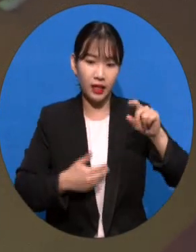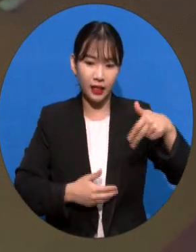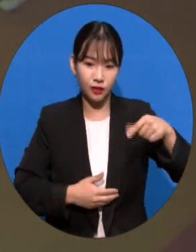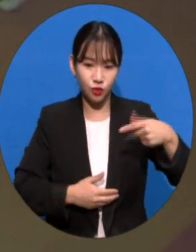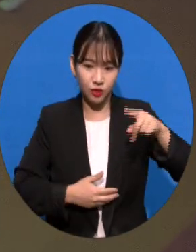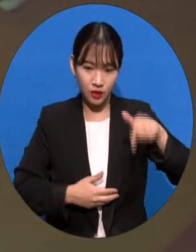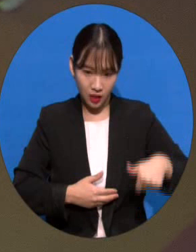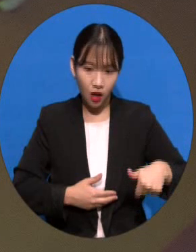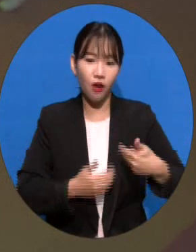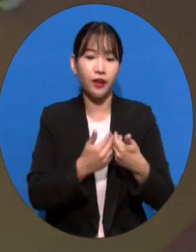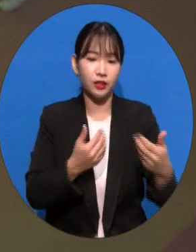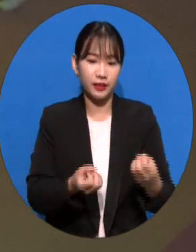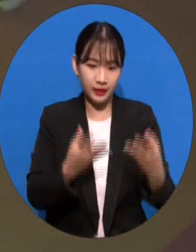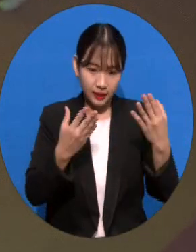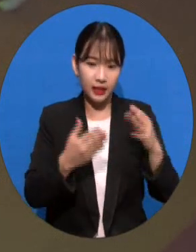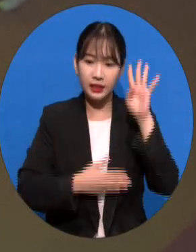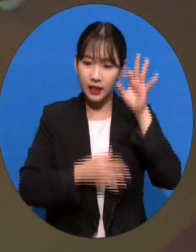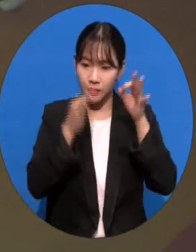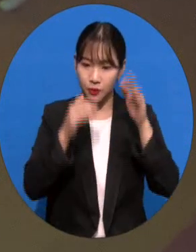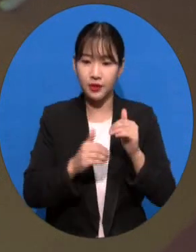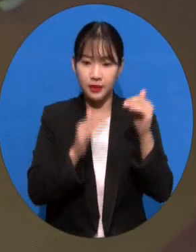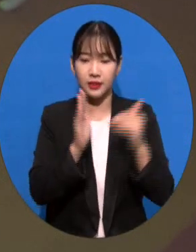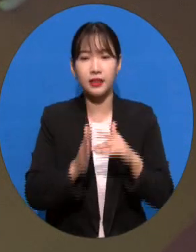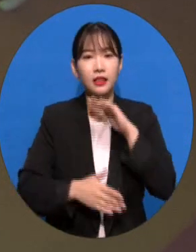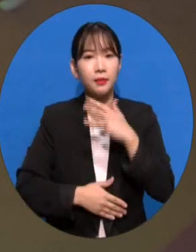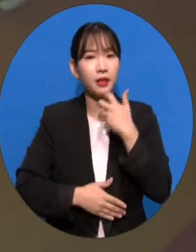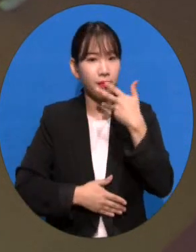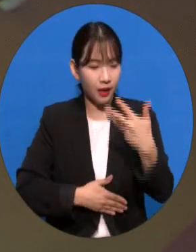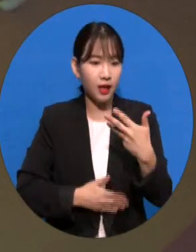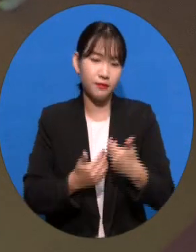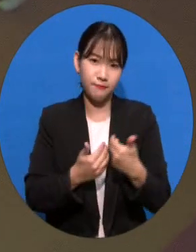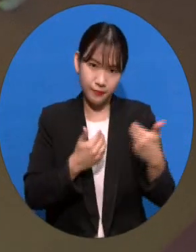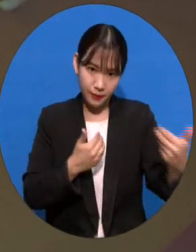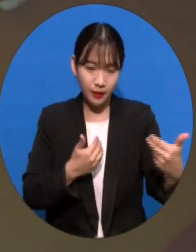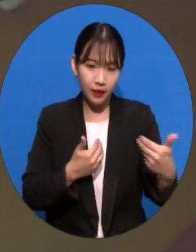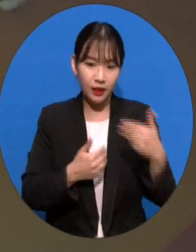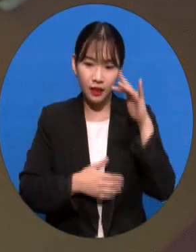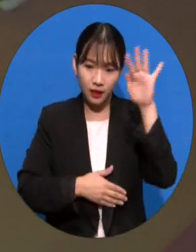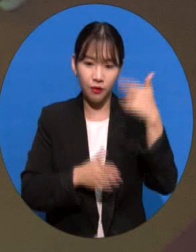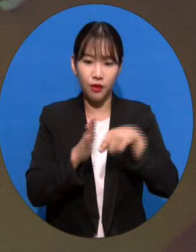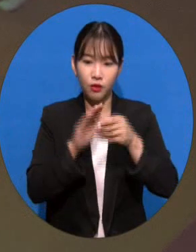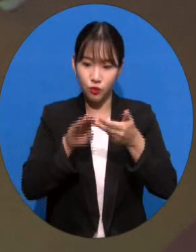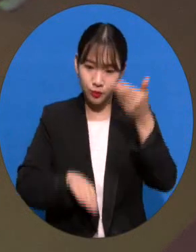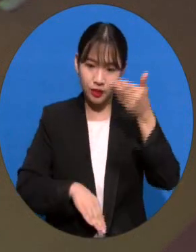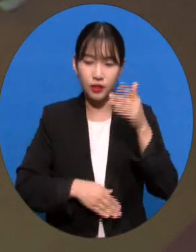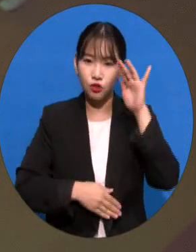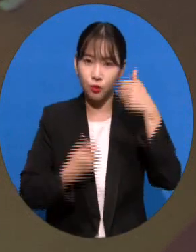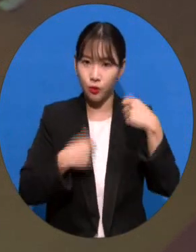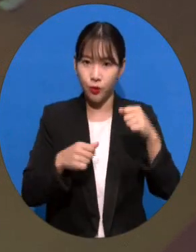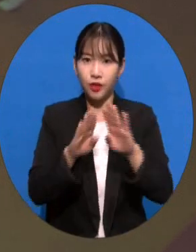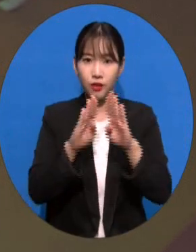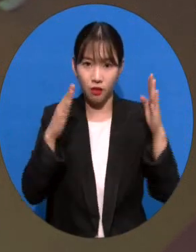나흘에 걸쳐서 치러졌습니다. 향년 88세를 일기로 별세한 명인을 기리기 위해 후배들은 추모 공연을 벌였고